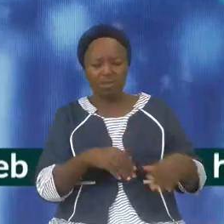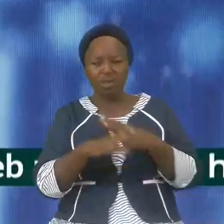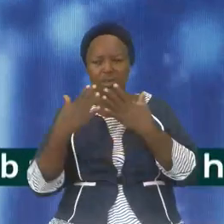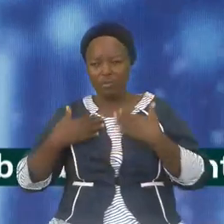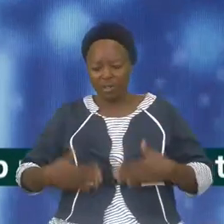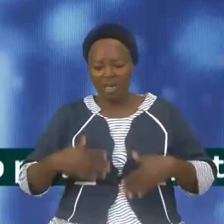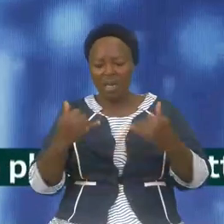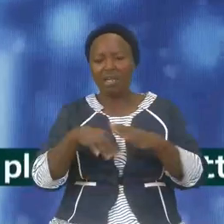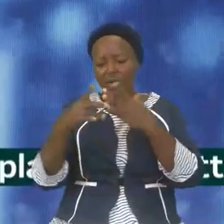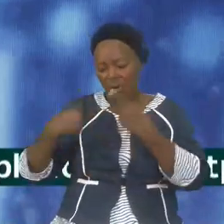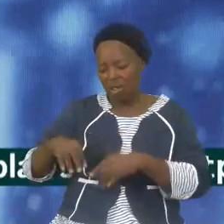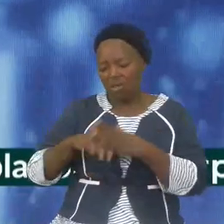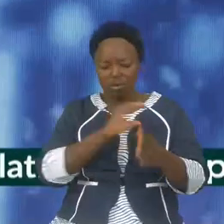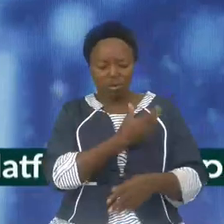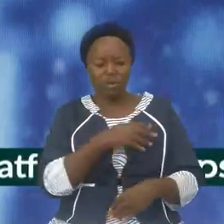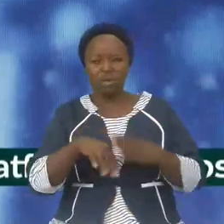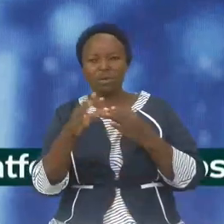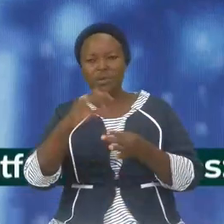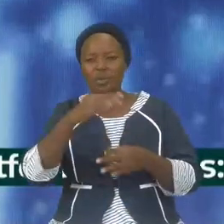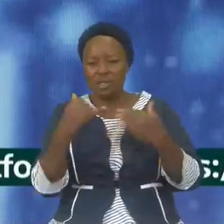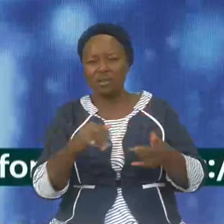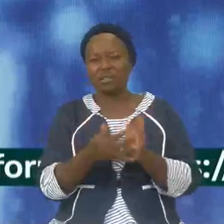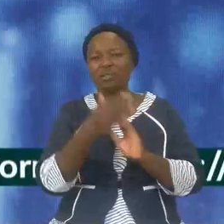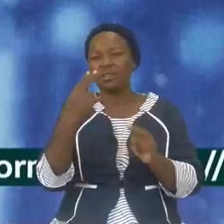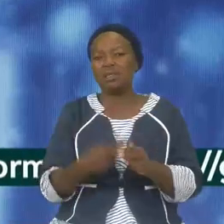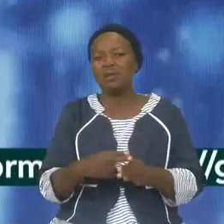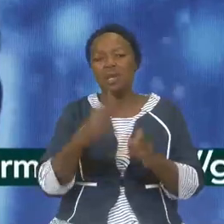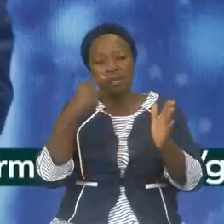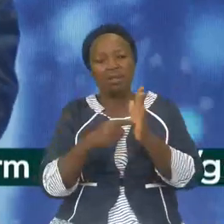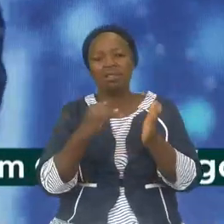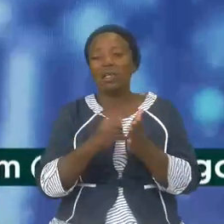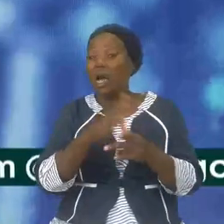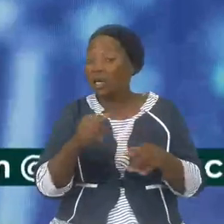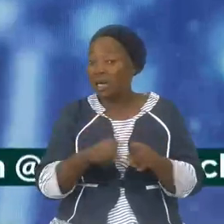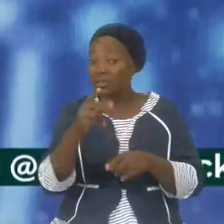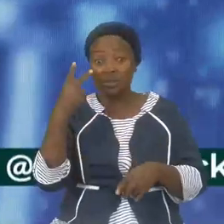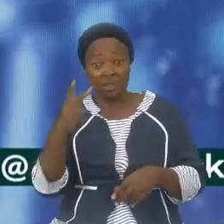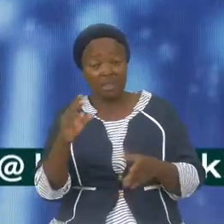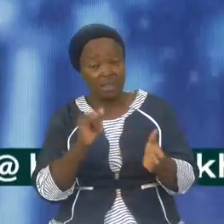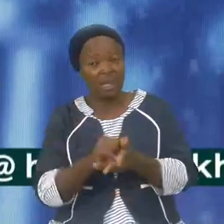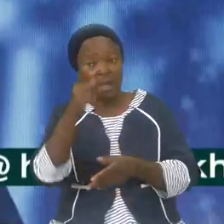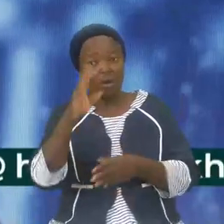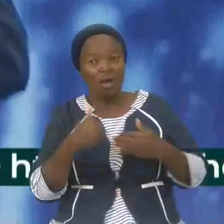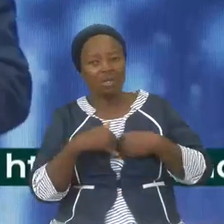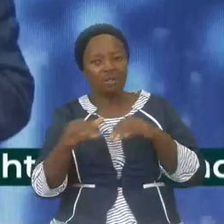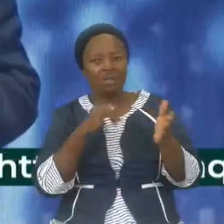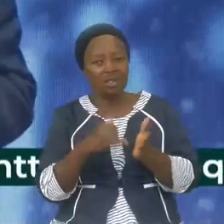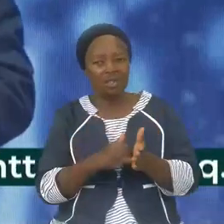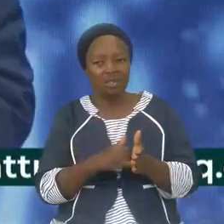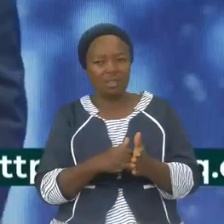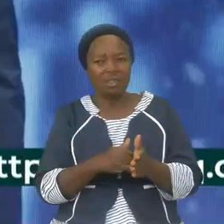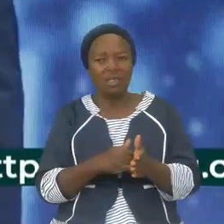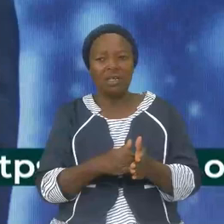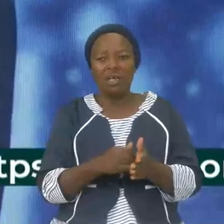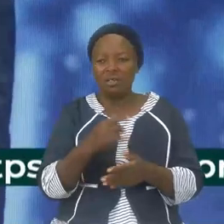Dieu en vous. La paix de Dieu intègre votre âme, votre esprit, examinez-le, examinez-vous.